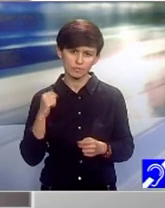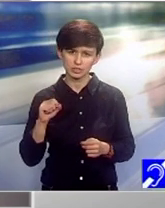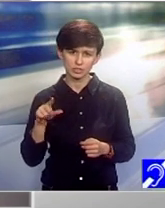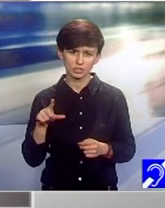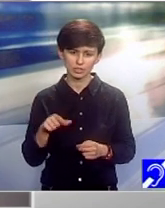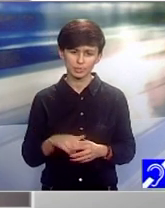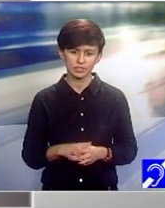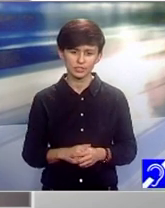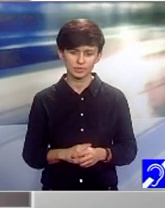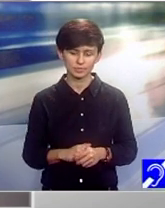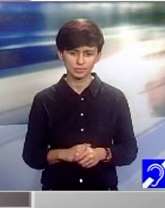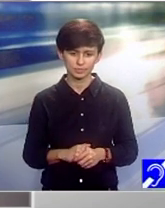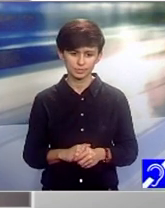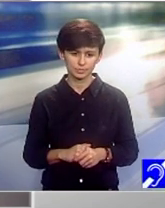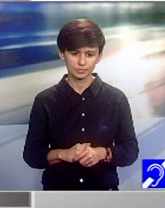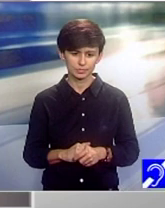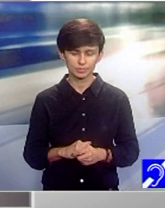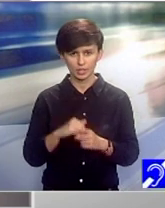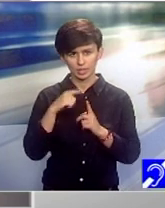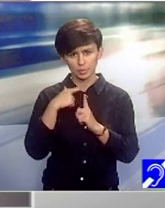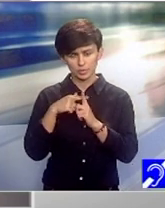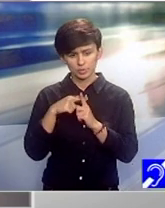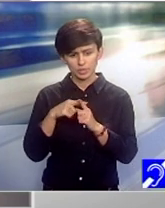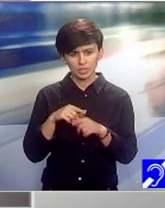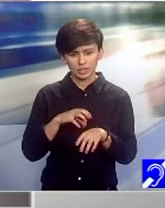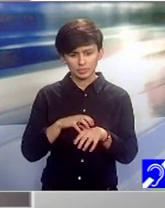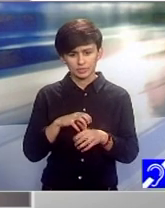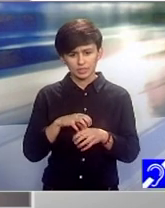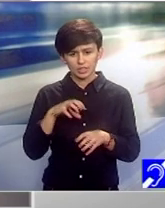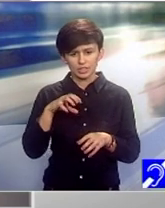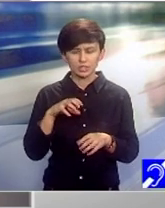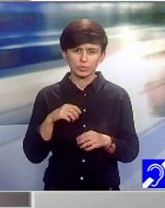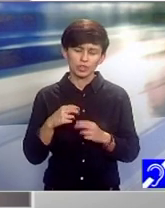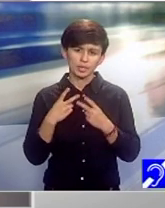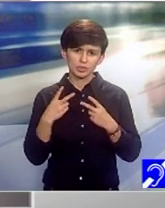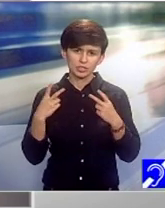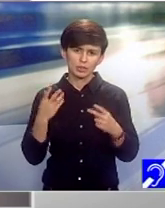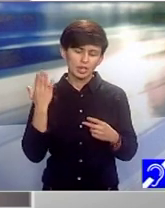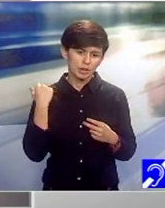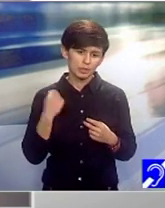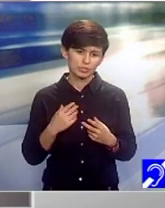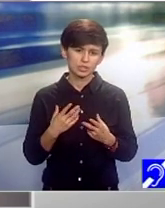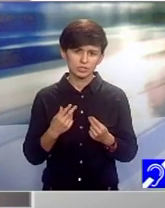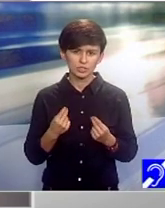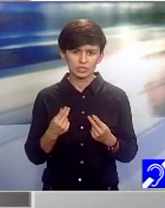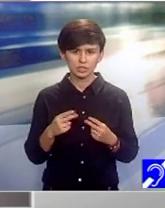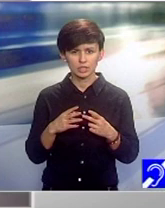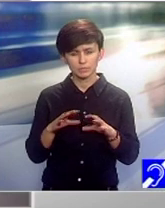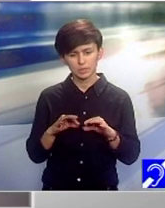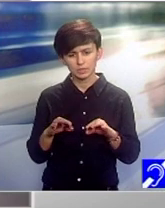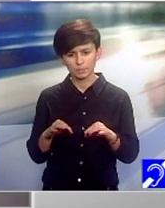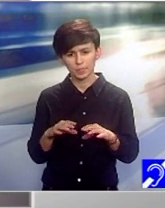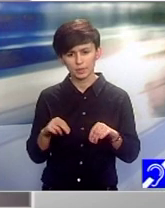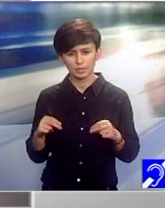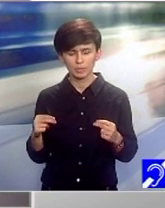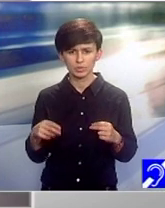număr și pe lângă tumora principală care am avut-o la spate, am mai avut alte metastaze prin abdomen și la plămâni.